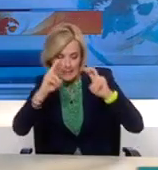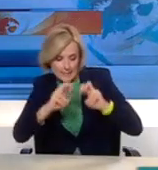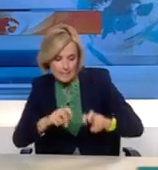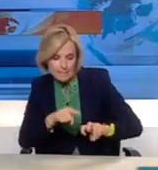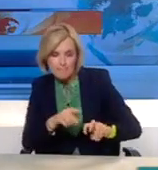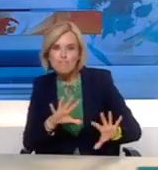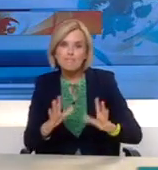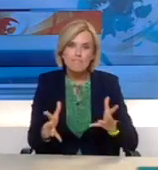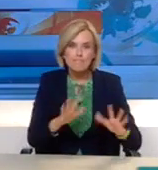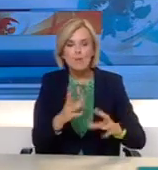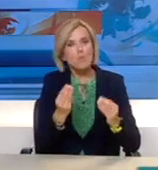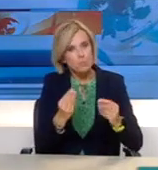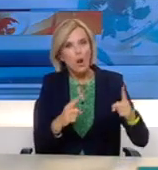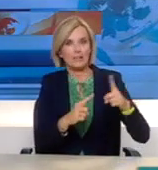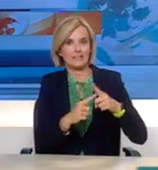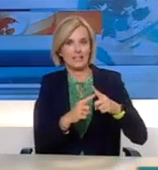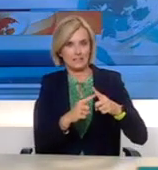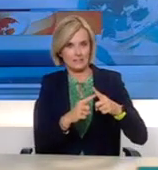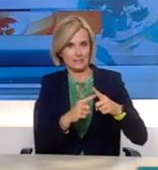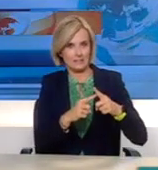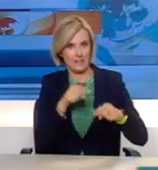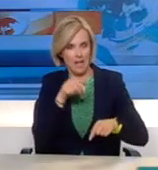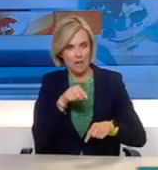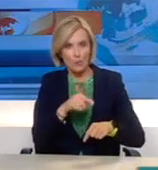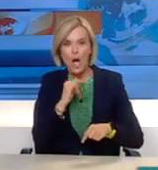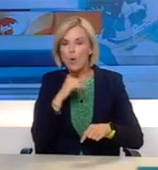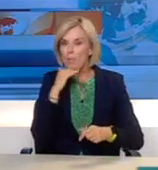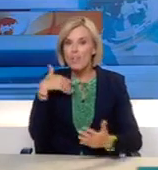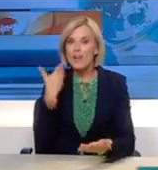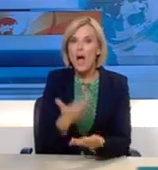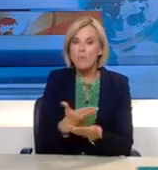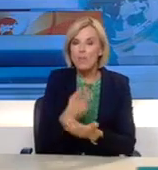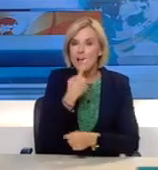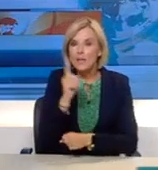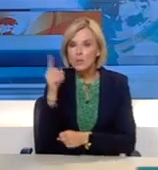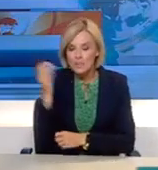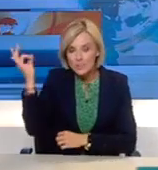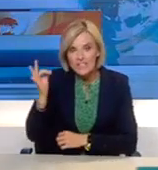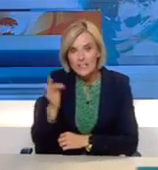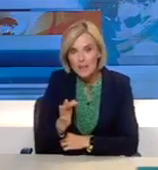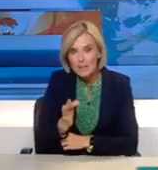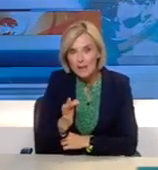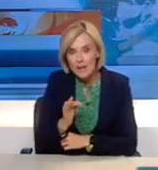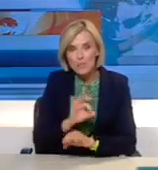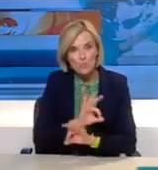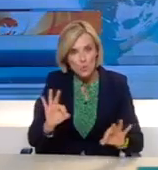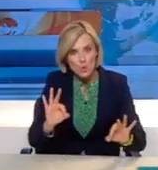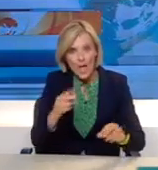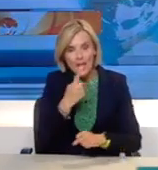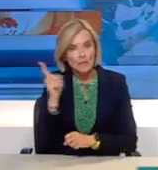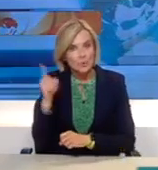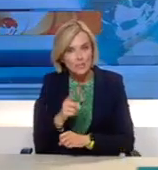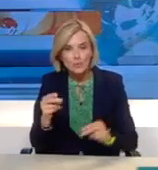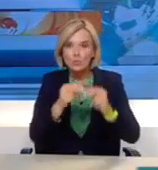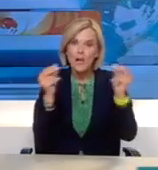αν και κυκλοφορούν πολλά τέτοια τεστ στο εμπόριο, δεν έχουν ακόμα αποδείξει την ακρίβεια, τη συνέπεια και την επαναληψιμότητα των